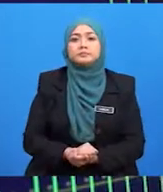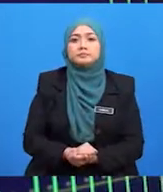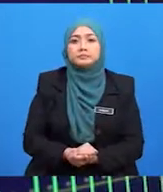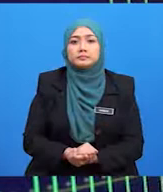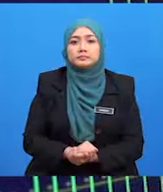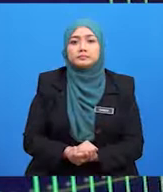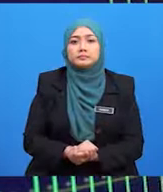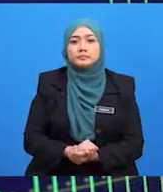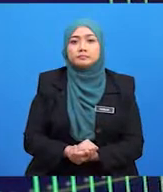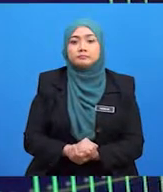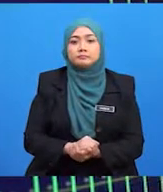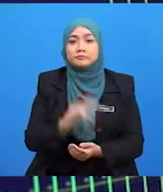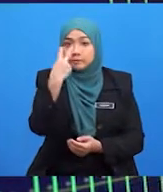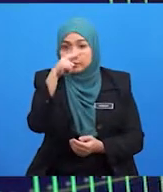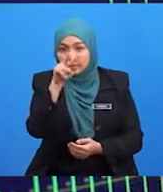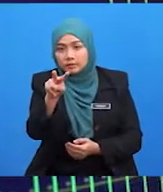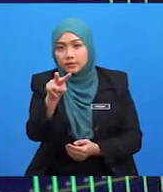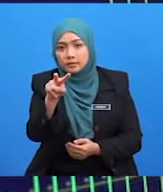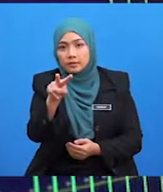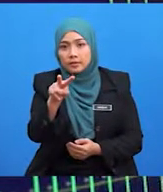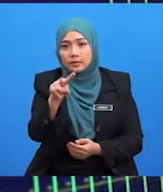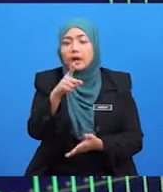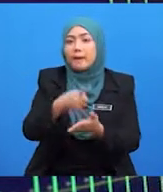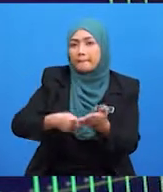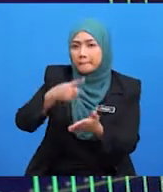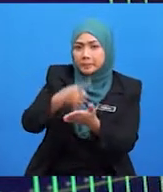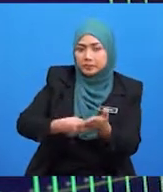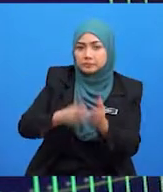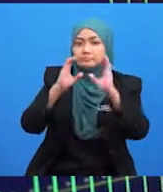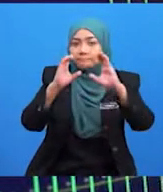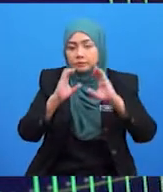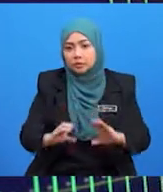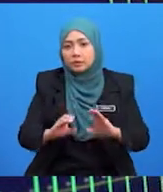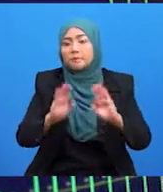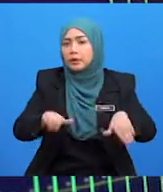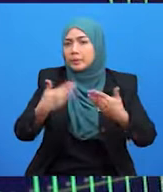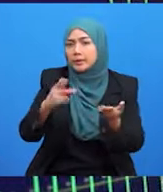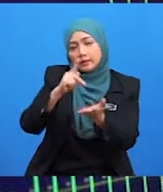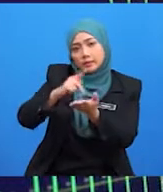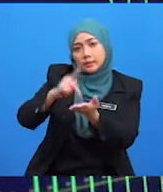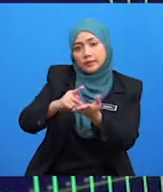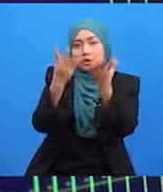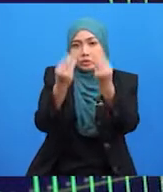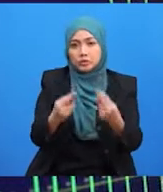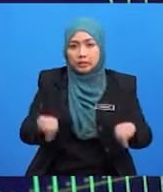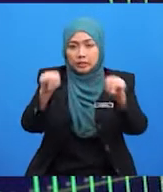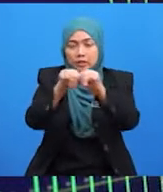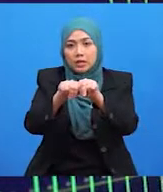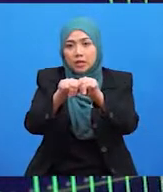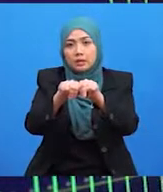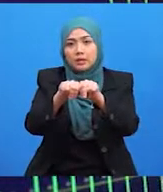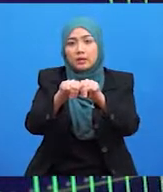Berikutnya, murid-murid, mari kita perhalusi pula bagaimana cara untuk menghitung susut nilai berdasarkan